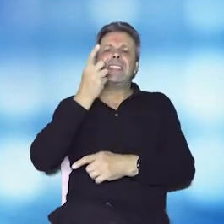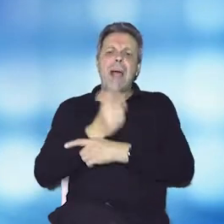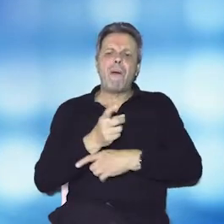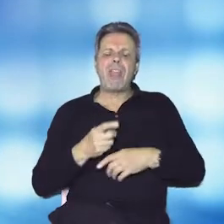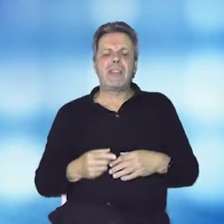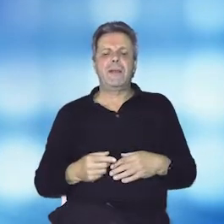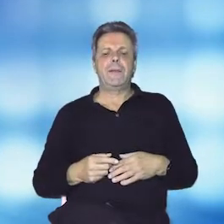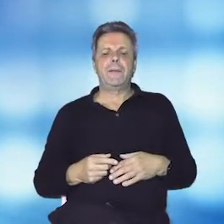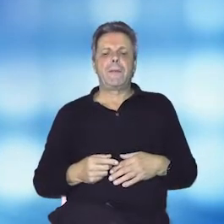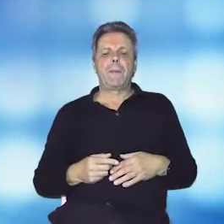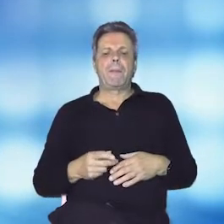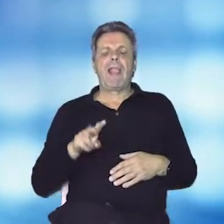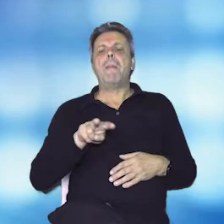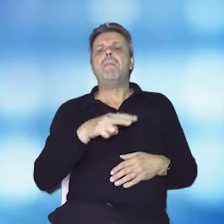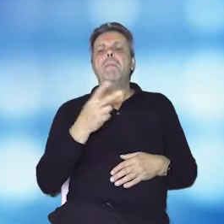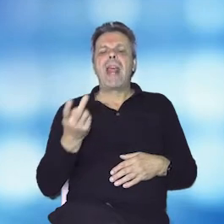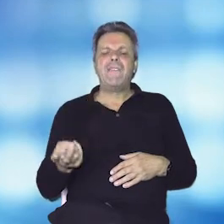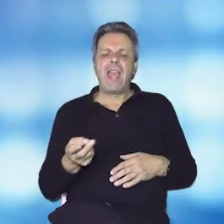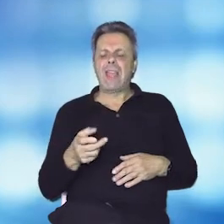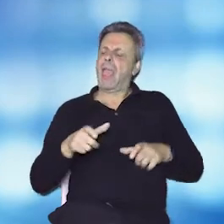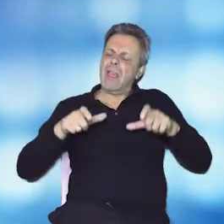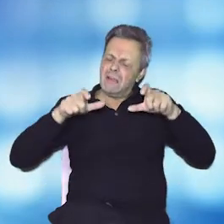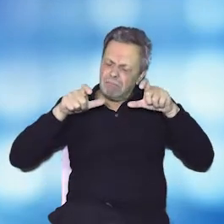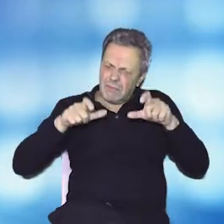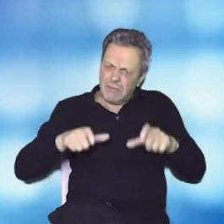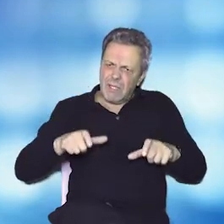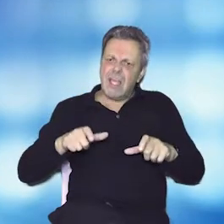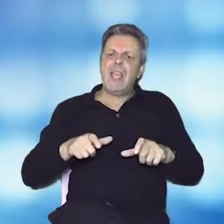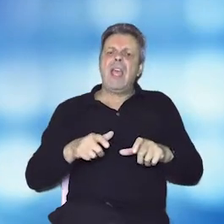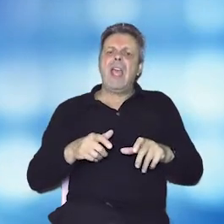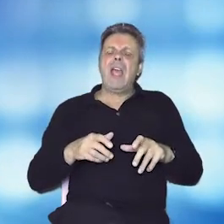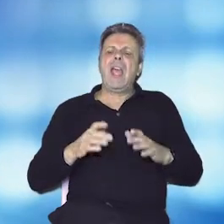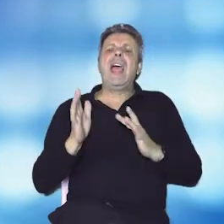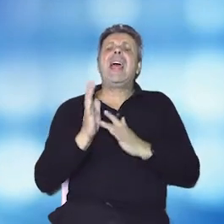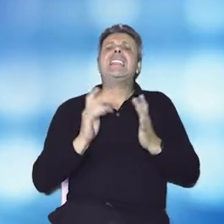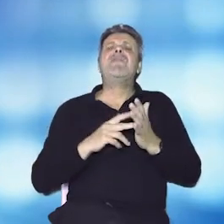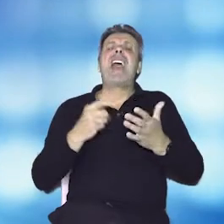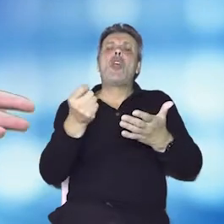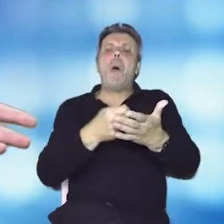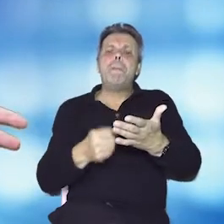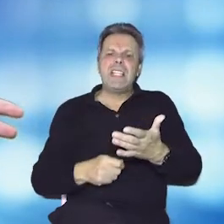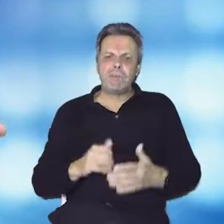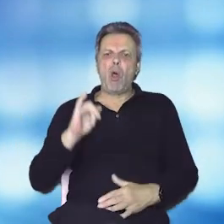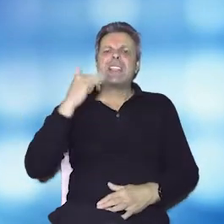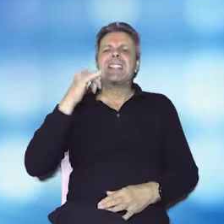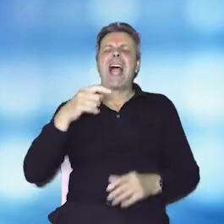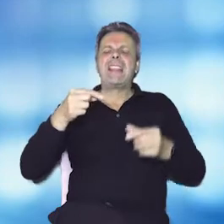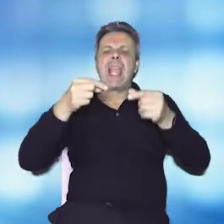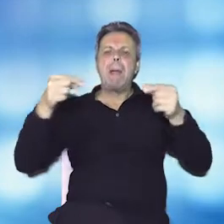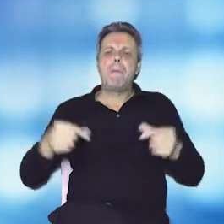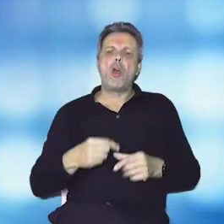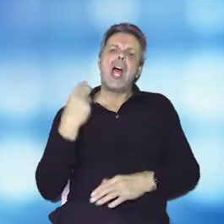da prevede drevno sveto pismo sa zlatnih ploča